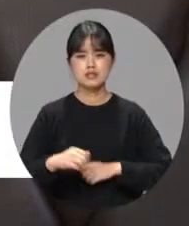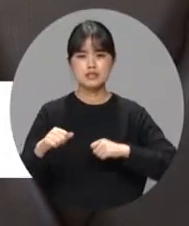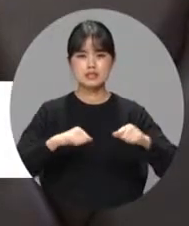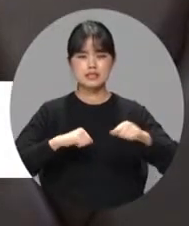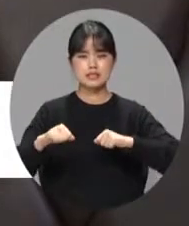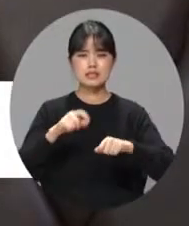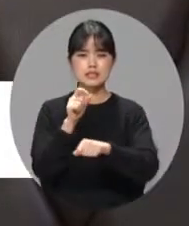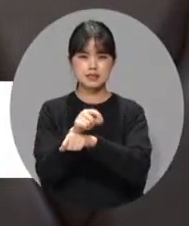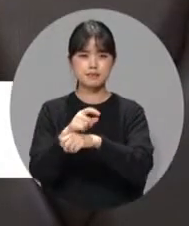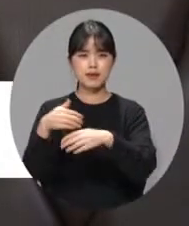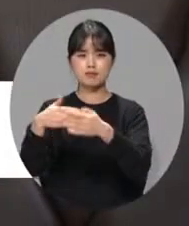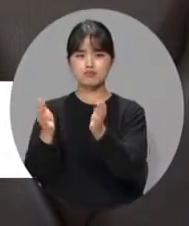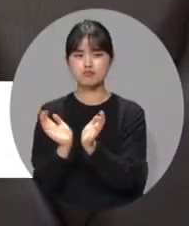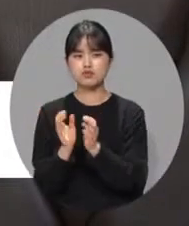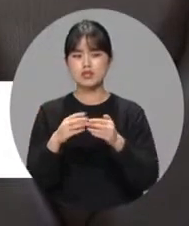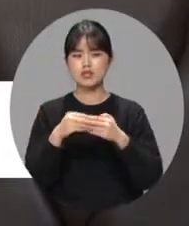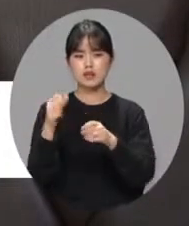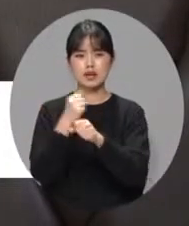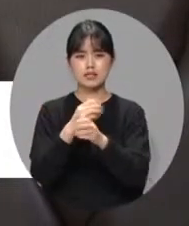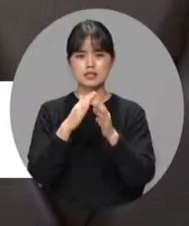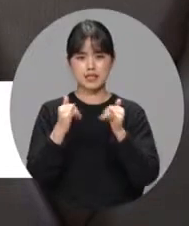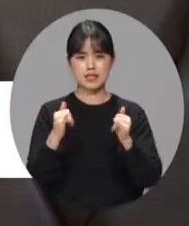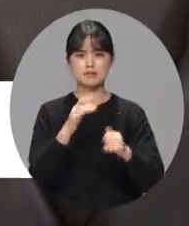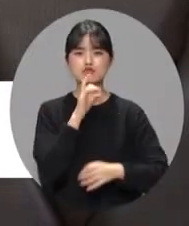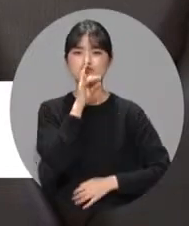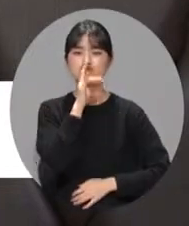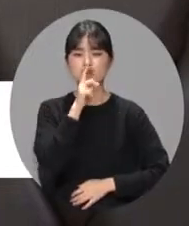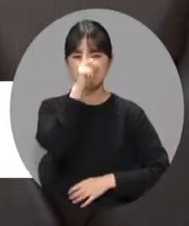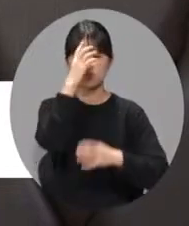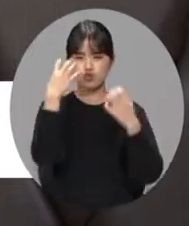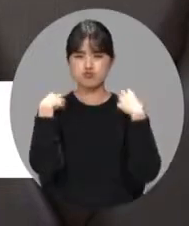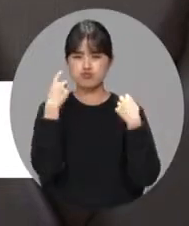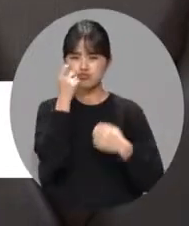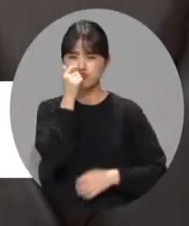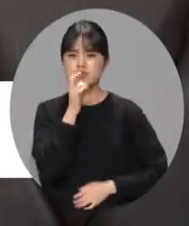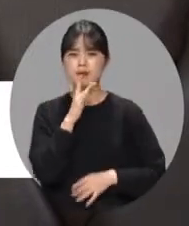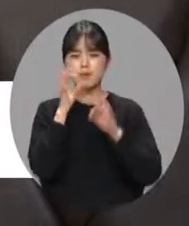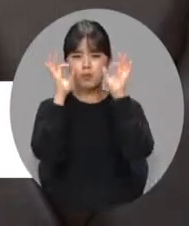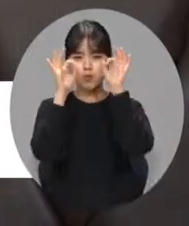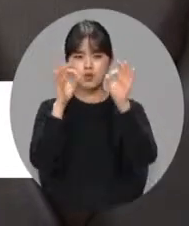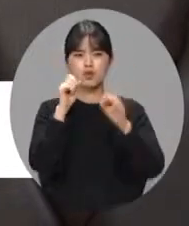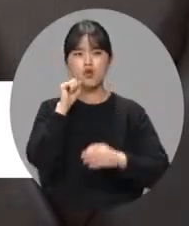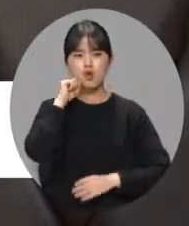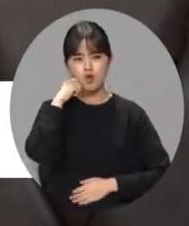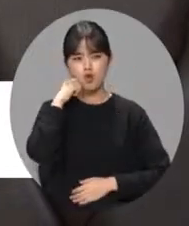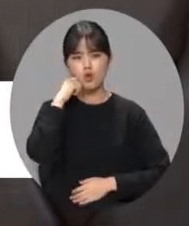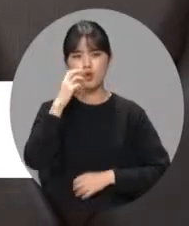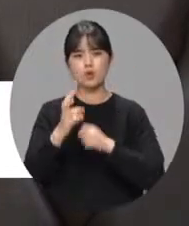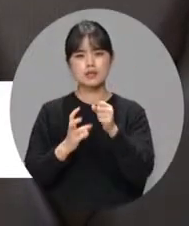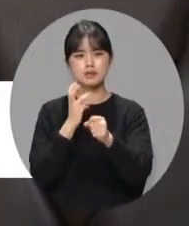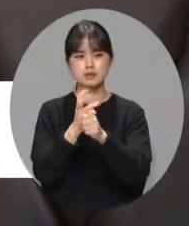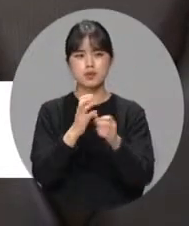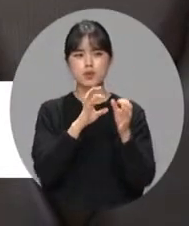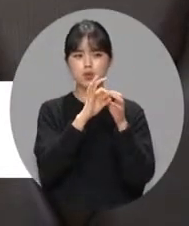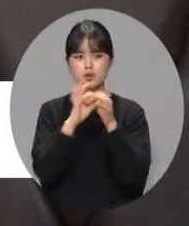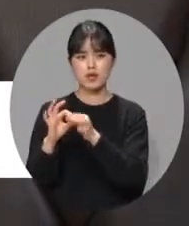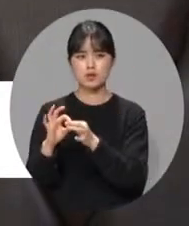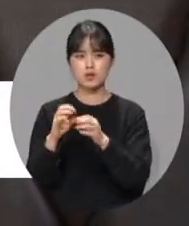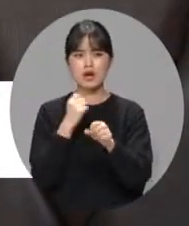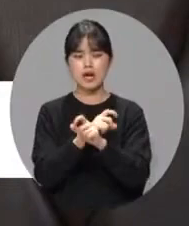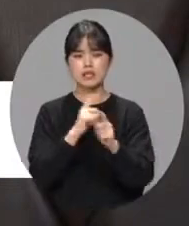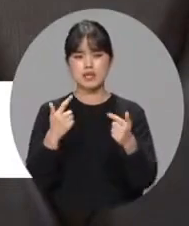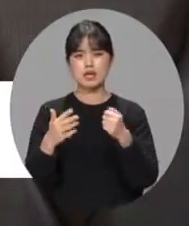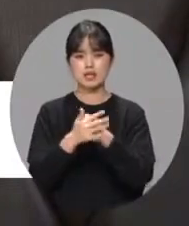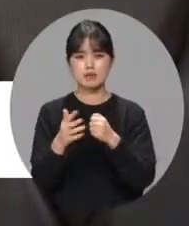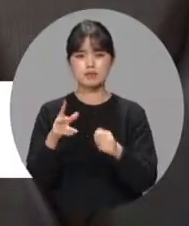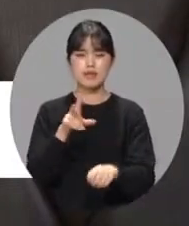집행부를 끌어가는 사람들이 중앙정부의 눈치만 본다는 것이 어려웠고요. 30년 동안 안 타보니까 지방의원들이